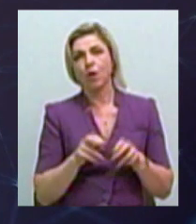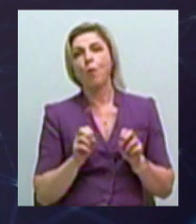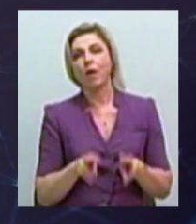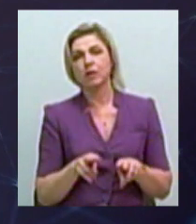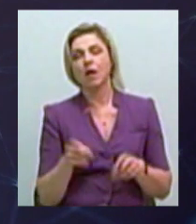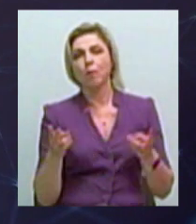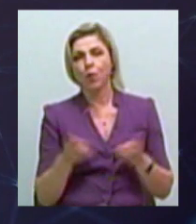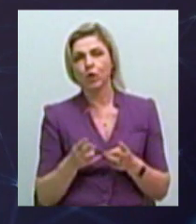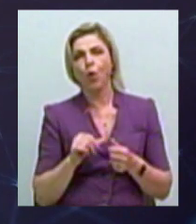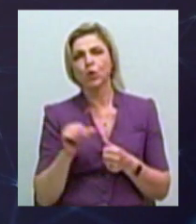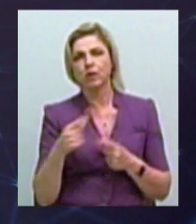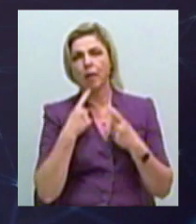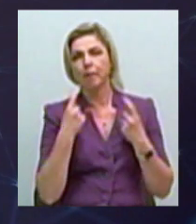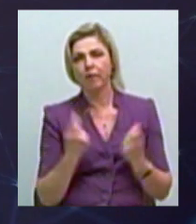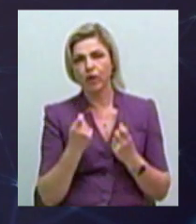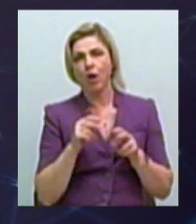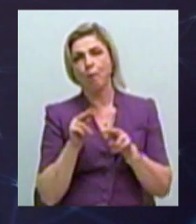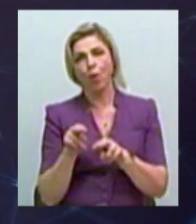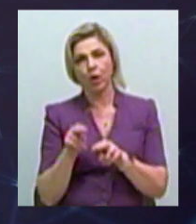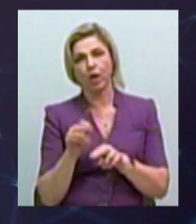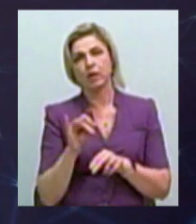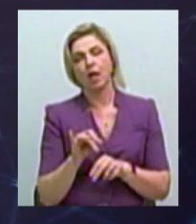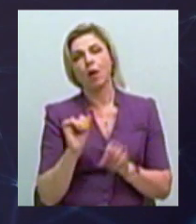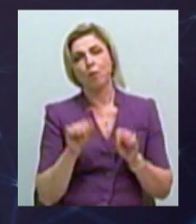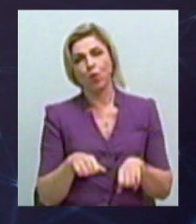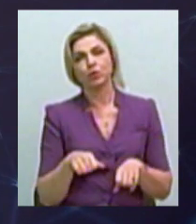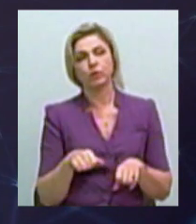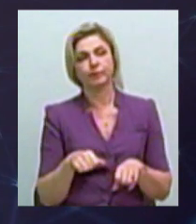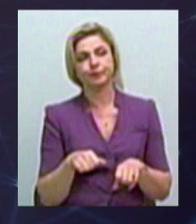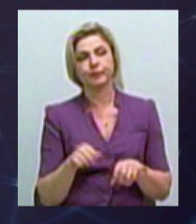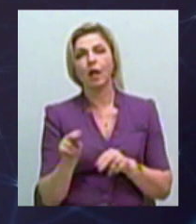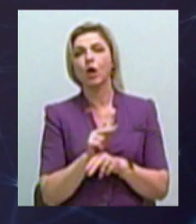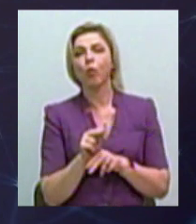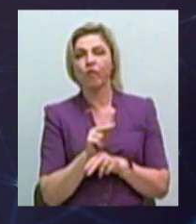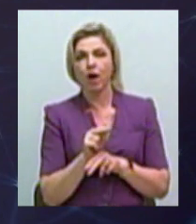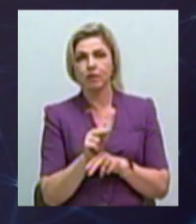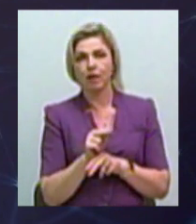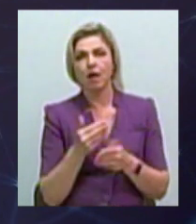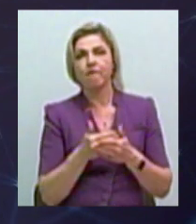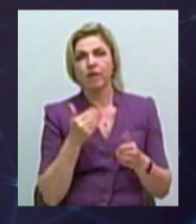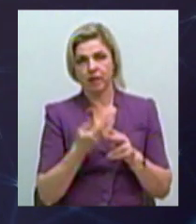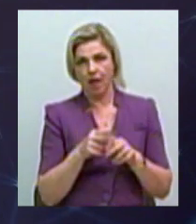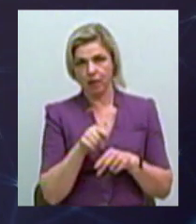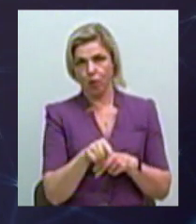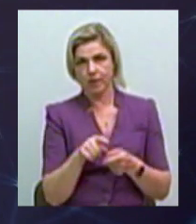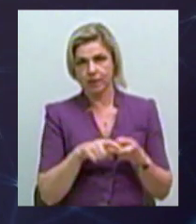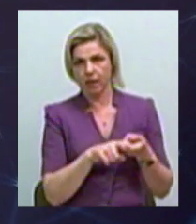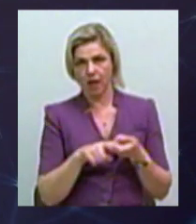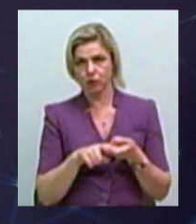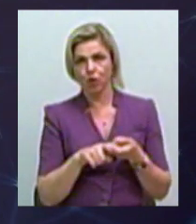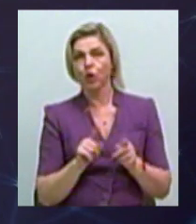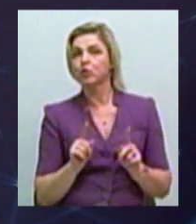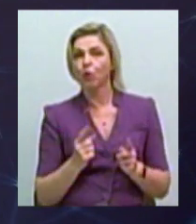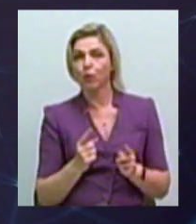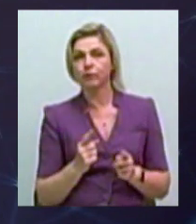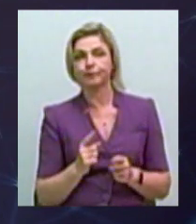потребує особливого пильного погляду і навіть подекуди лікування від цієї залежності. Чому? Тому